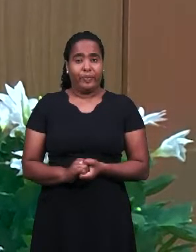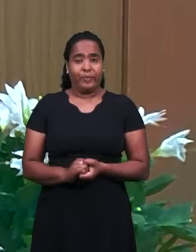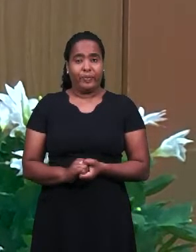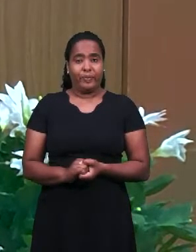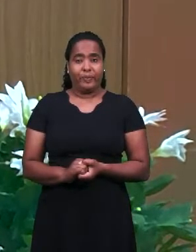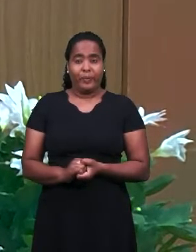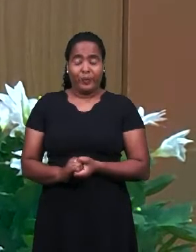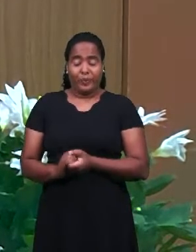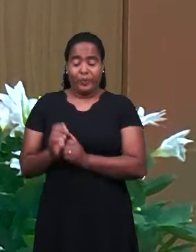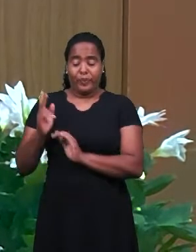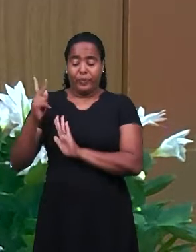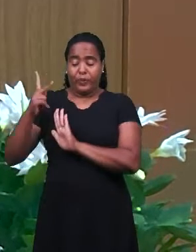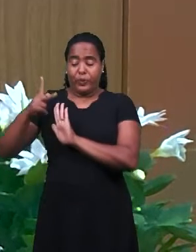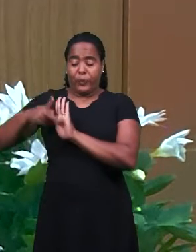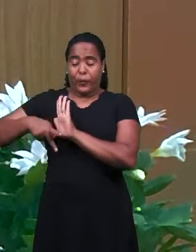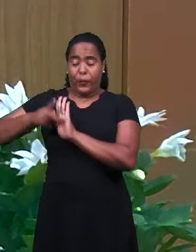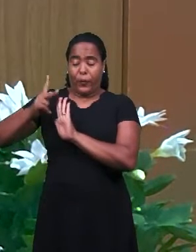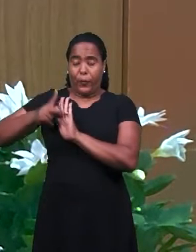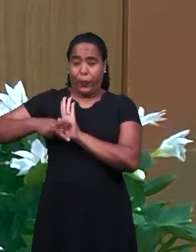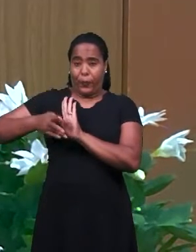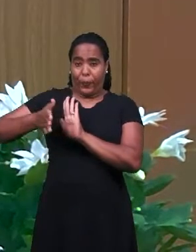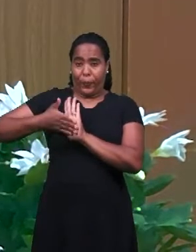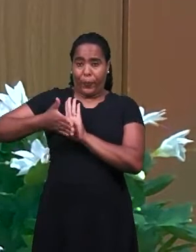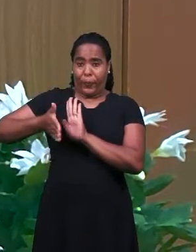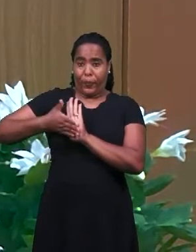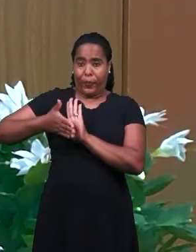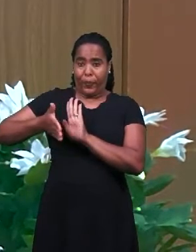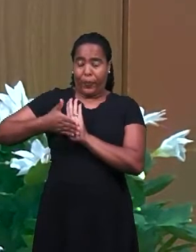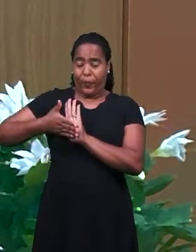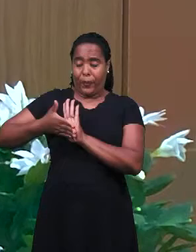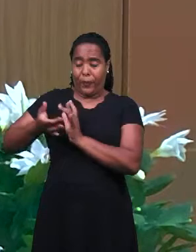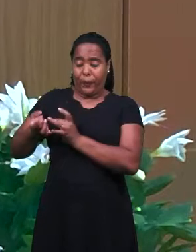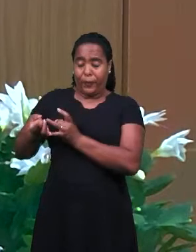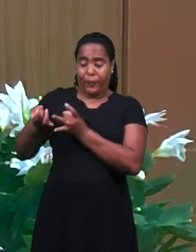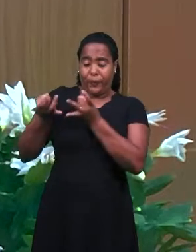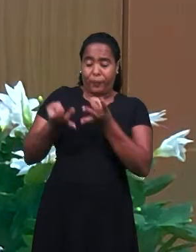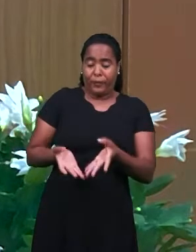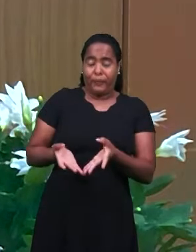Елиашив, он выходит из проекта Божьего.